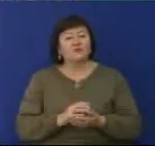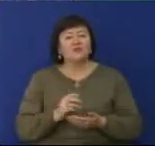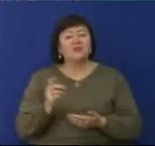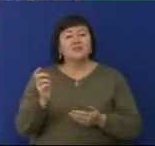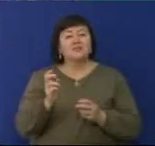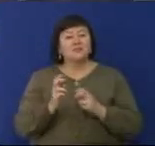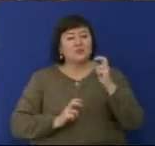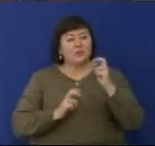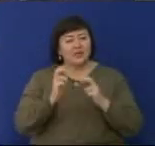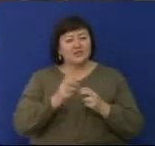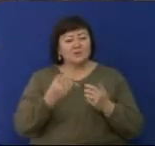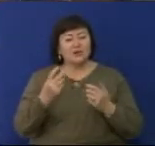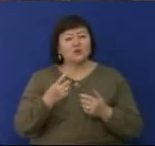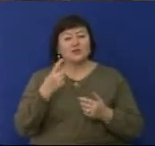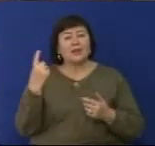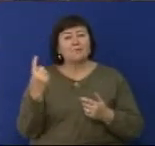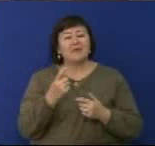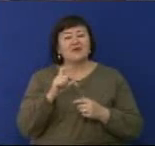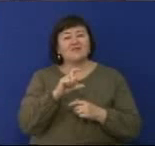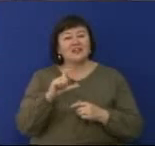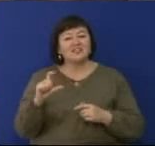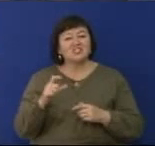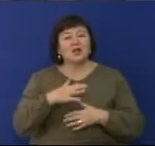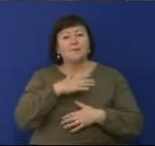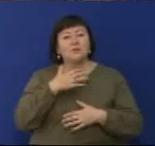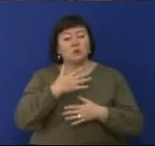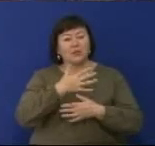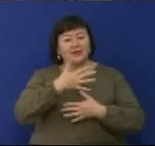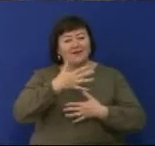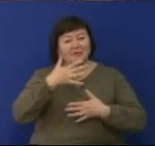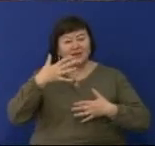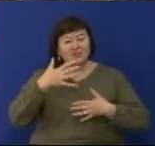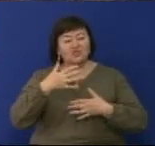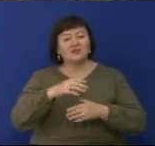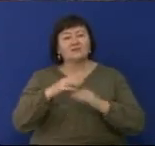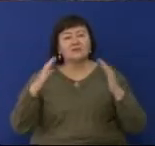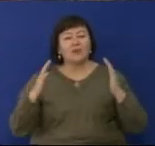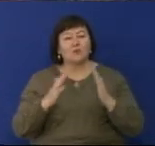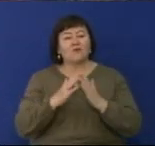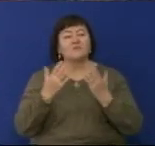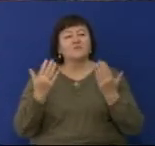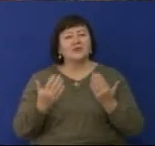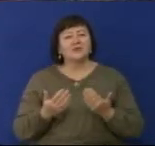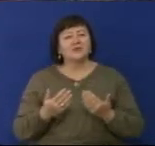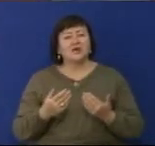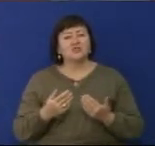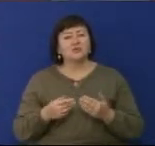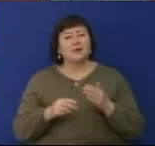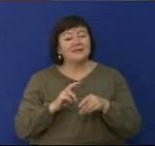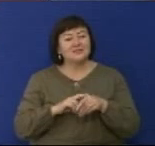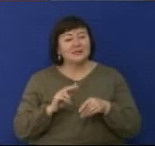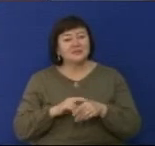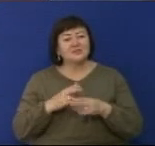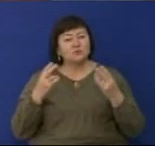расположенными на первых этажах многоэтажных домов в этом вопросе участковые инспекторы также должны активизировать свою работу